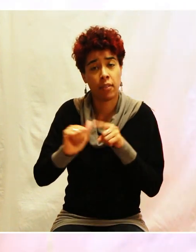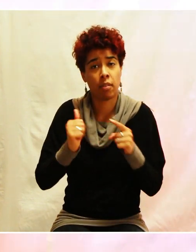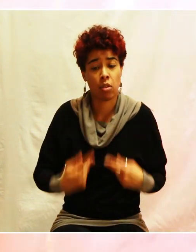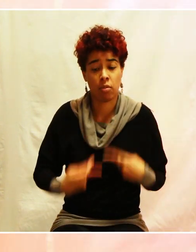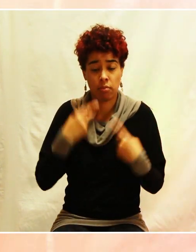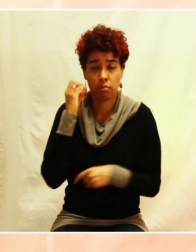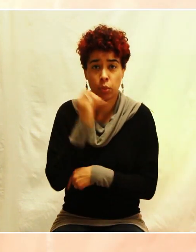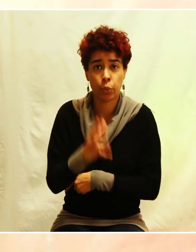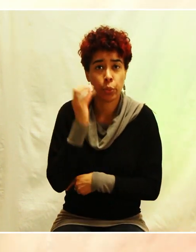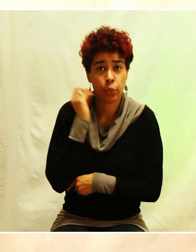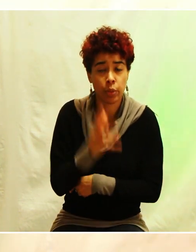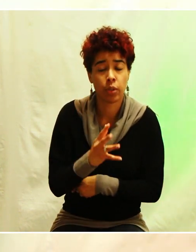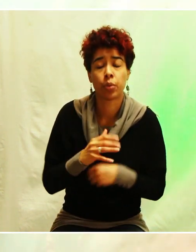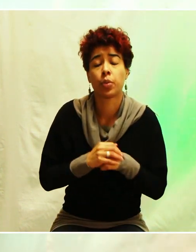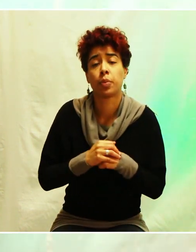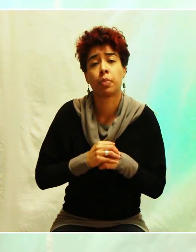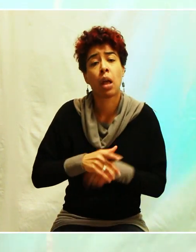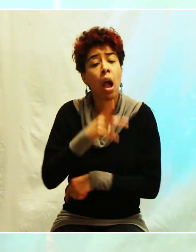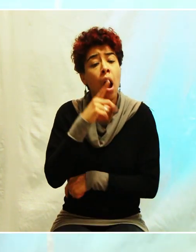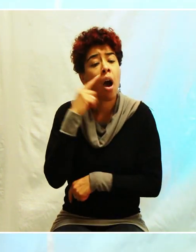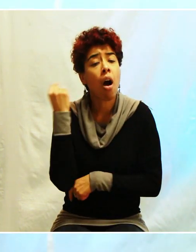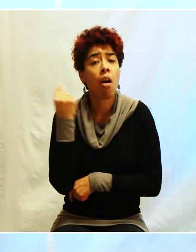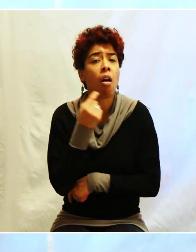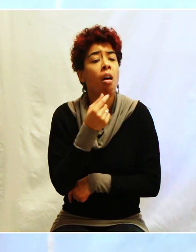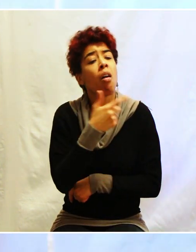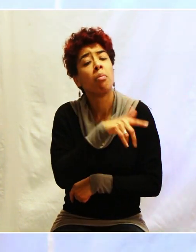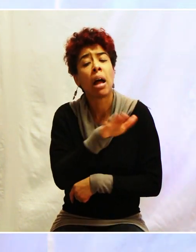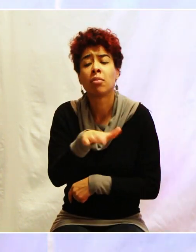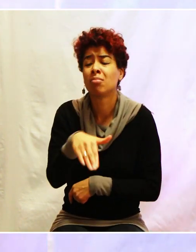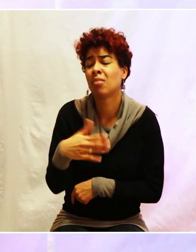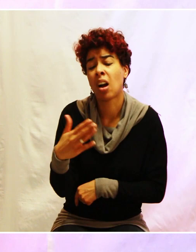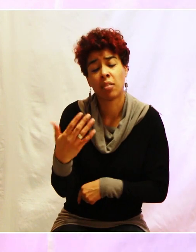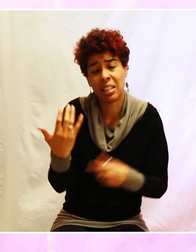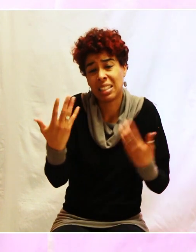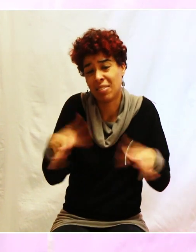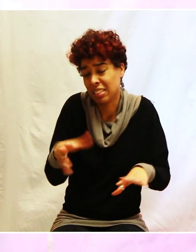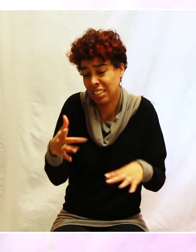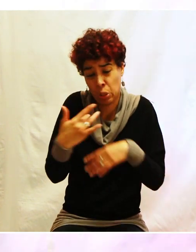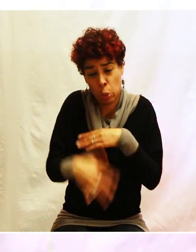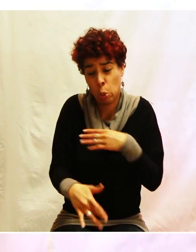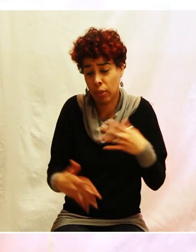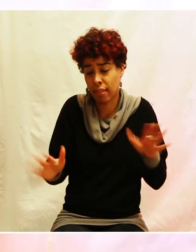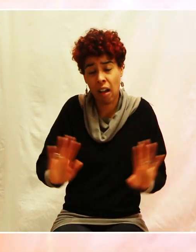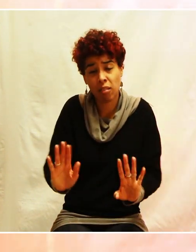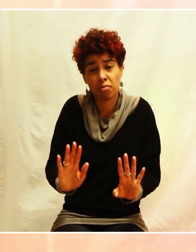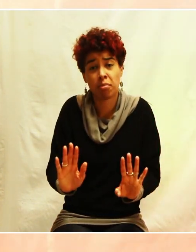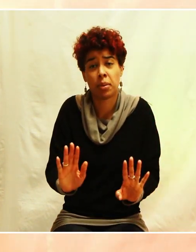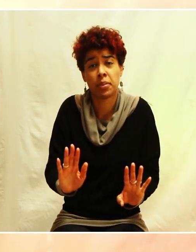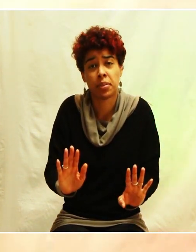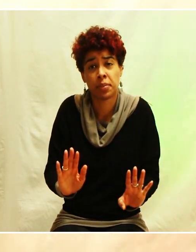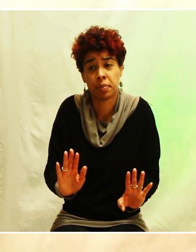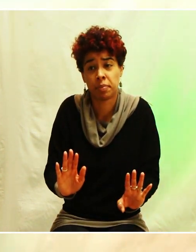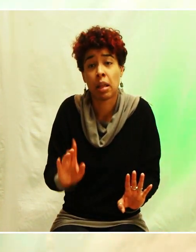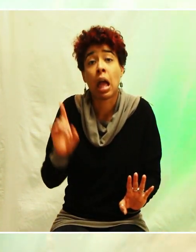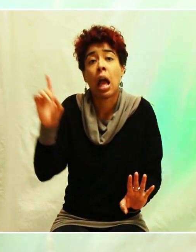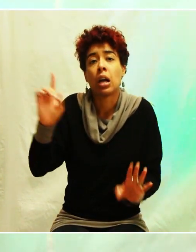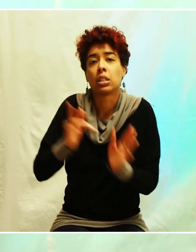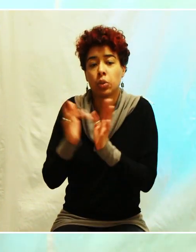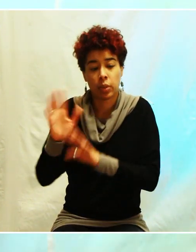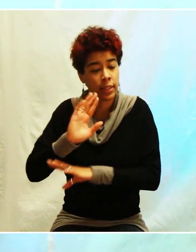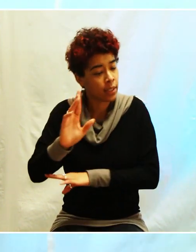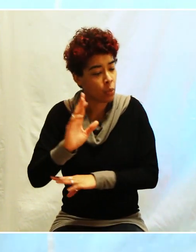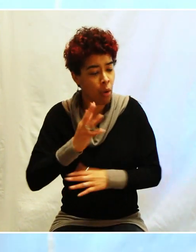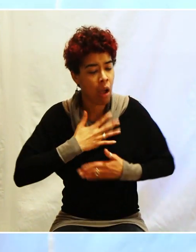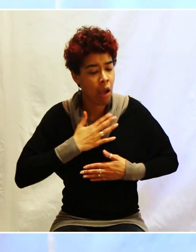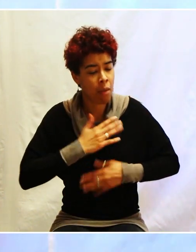jours. Il y a ces hommes qui viennent le trouver en disant « Voilà, c'est fini, c'est trop tard ». La première chose qu'il va faire, il va dire « Ne crains point,